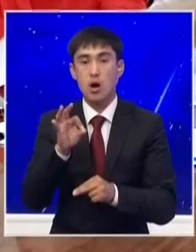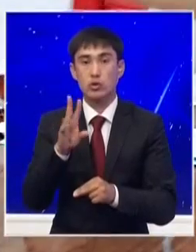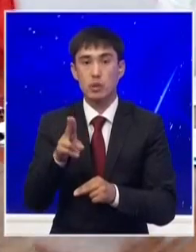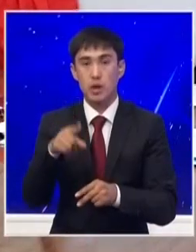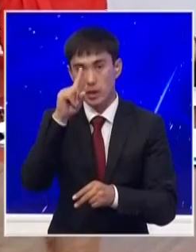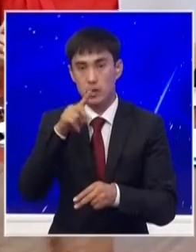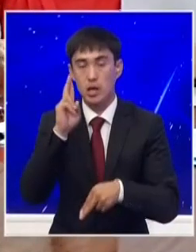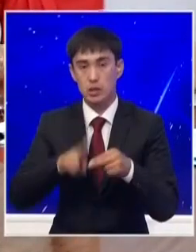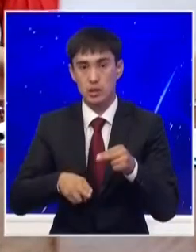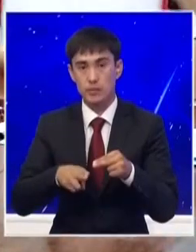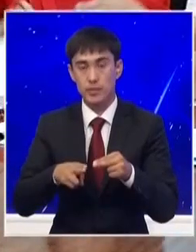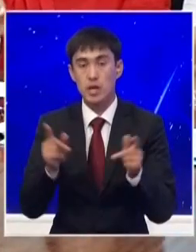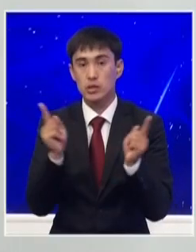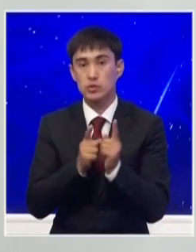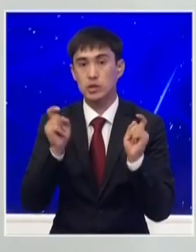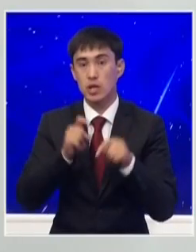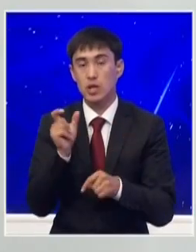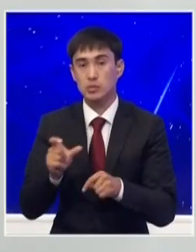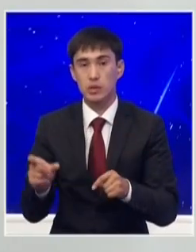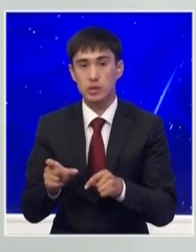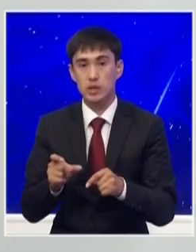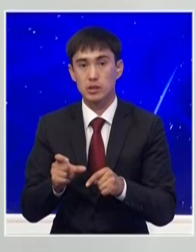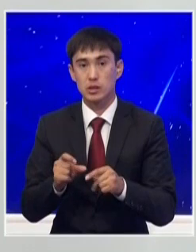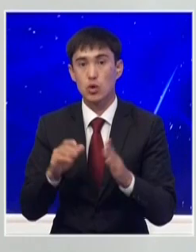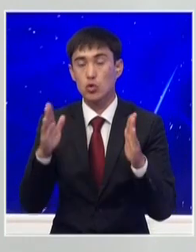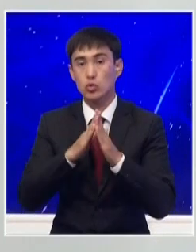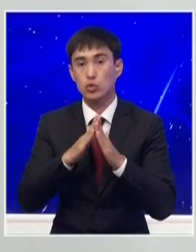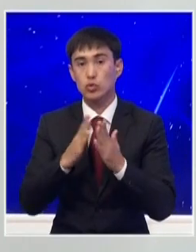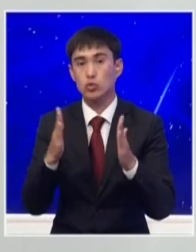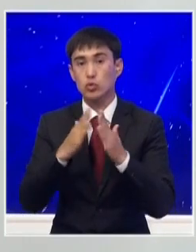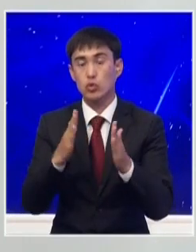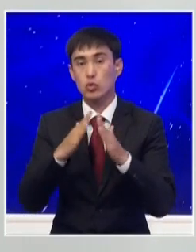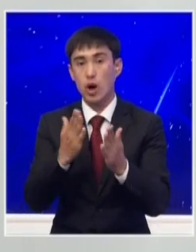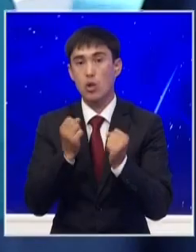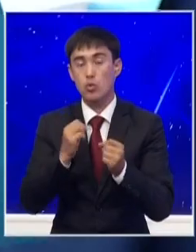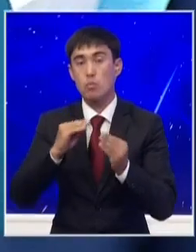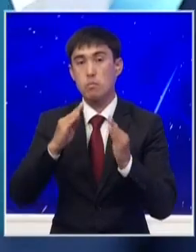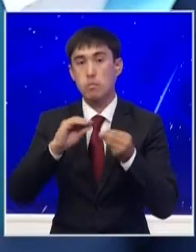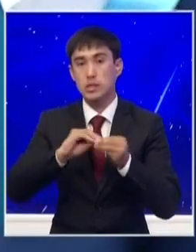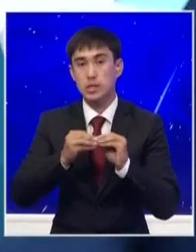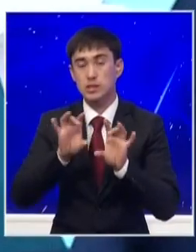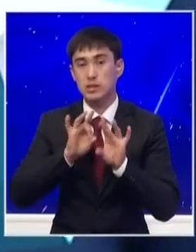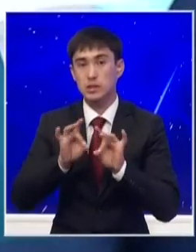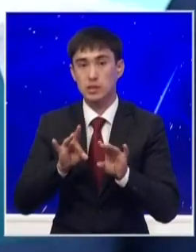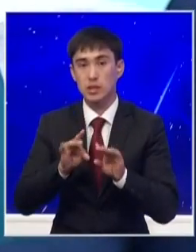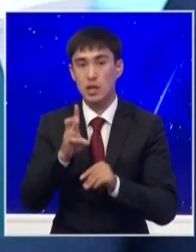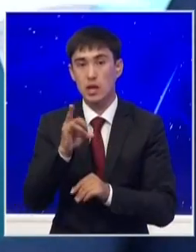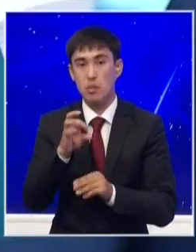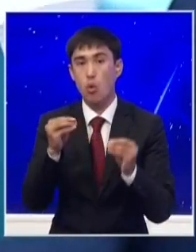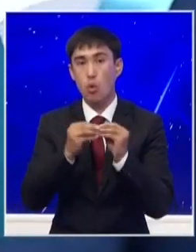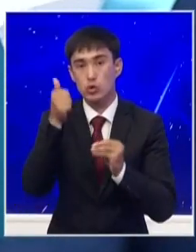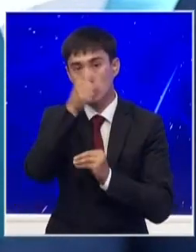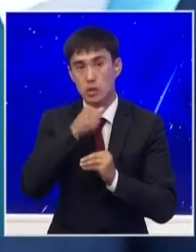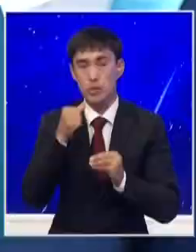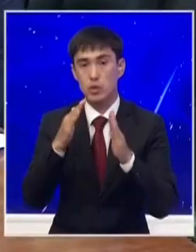аяқталатынын жеткізді. Кездесуге келген азаматтардың дені тұрғын үй алу мәселесін көтерді. Нағима Сейдбаталова 10 жылдан бері баспанаға